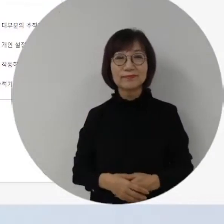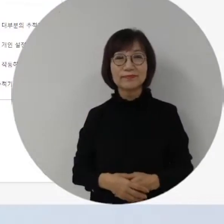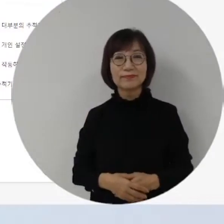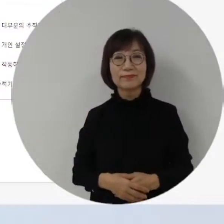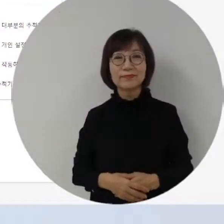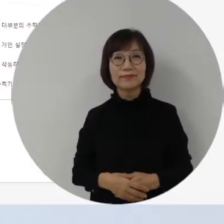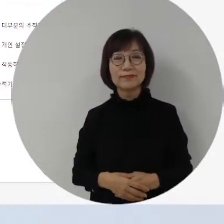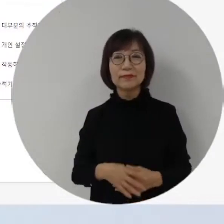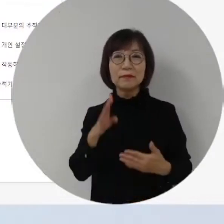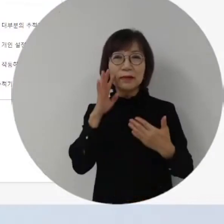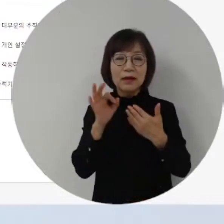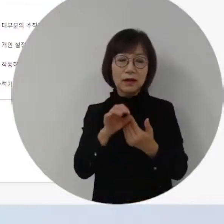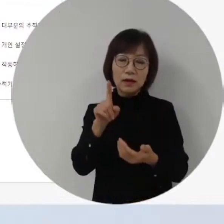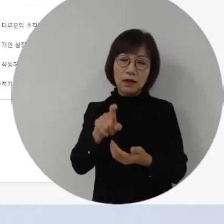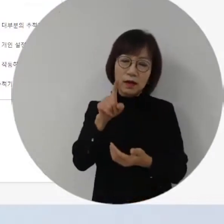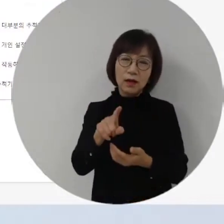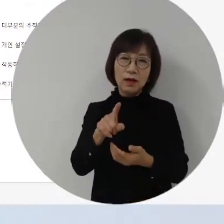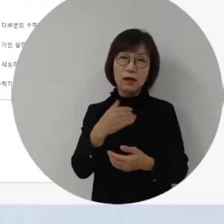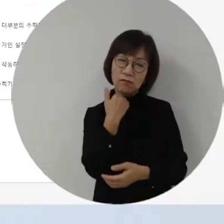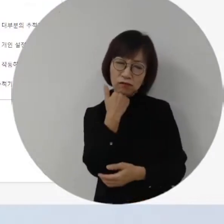바랍니다.